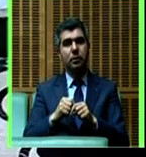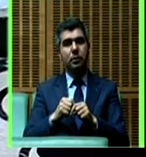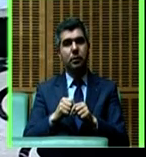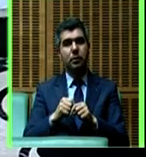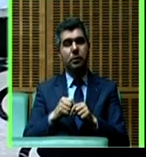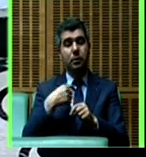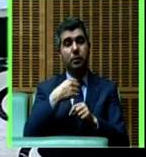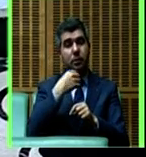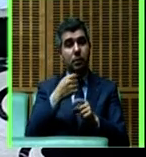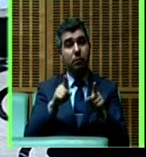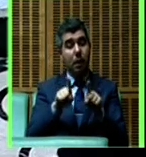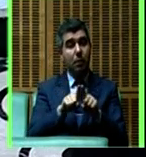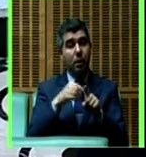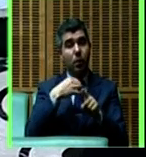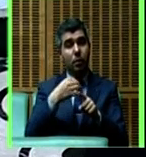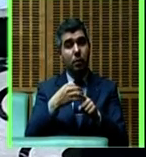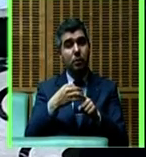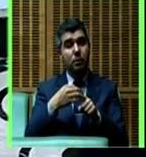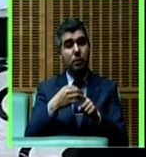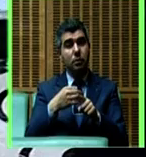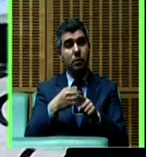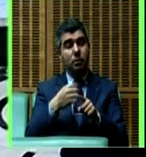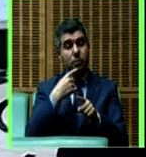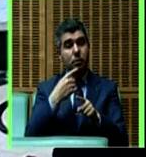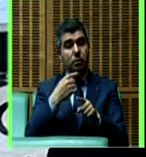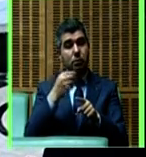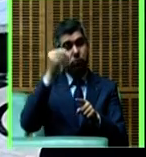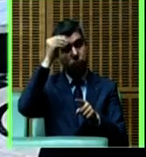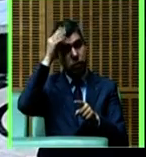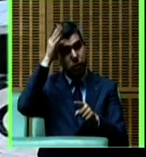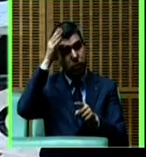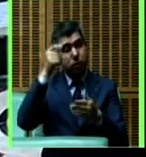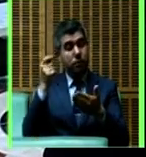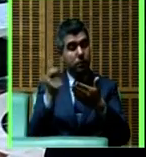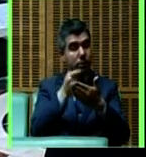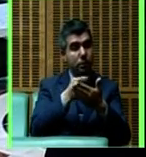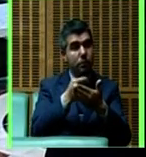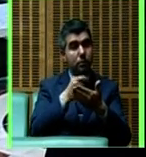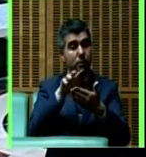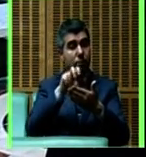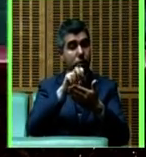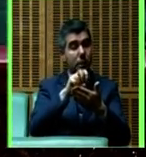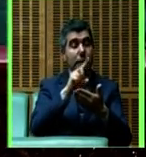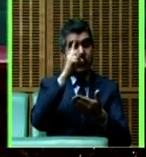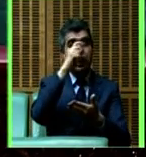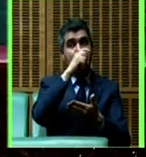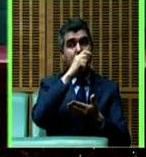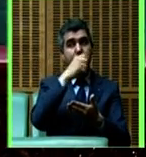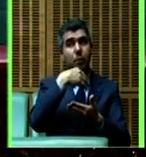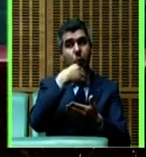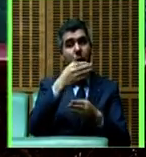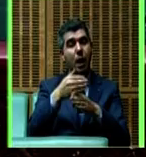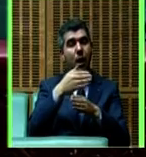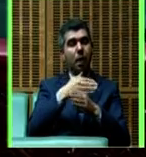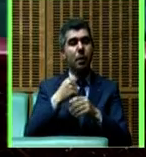ومفردات السؤال تحتاج إلى جلسة ربما في اللجنة لتفكيك جميع ما طرحه السيد